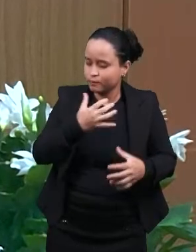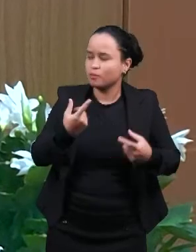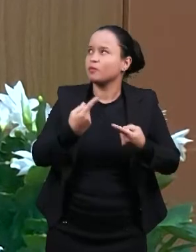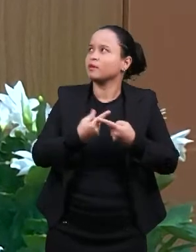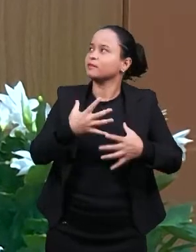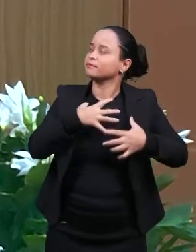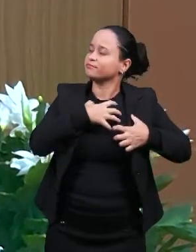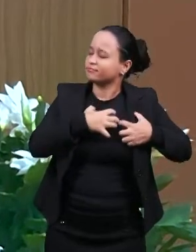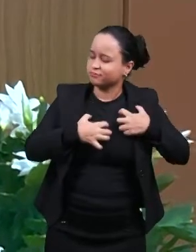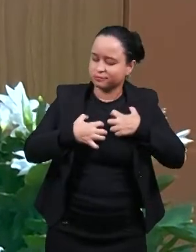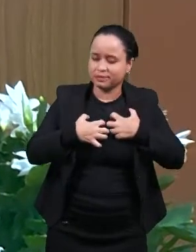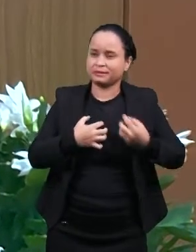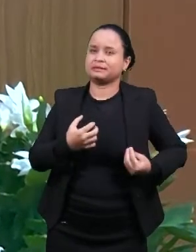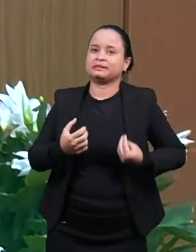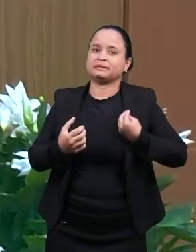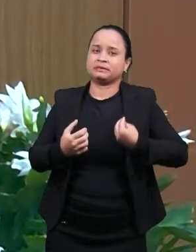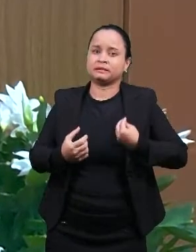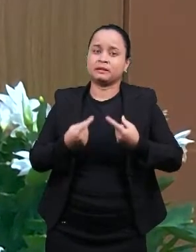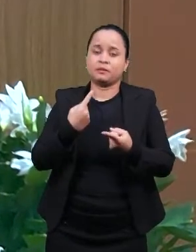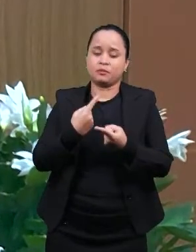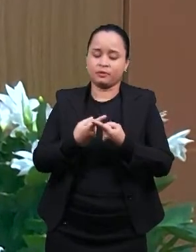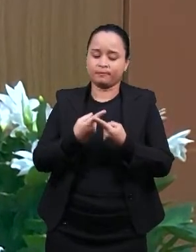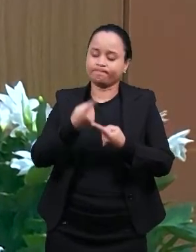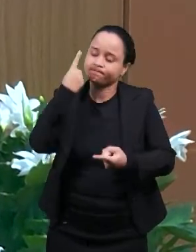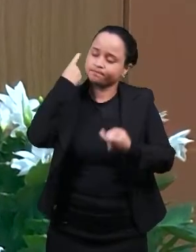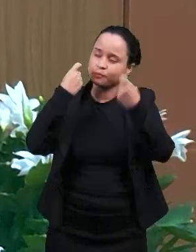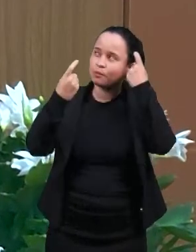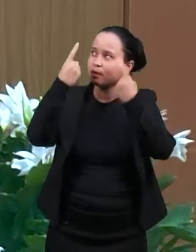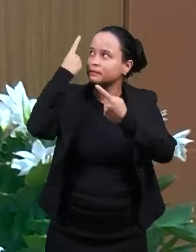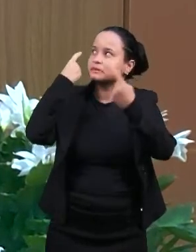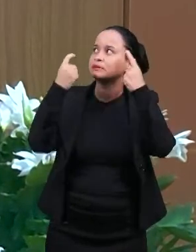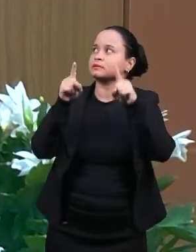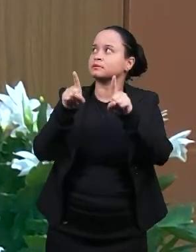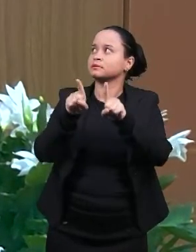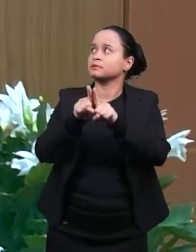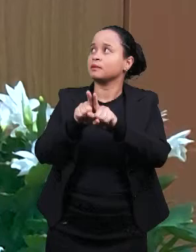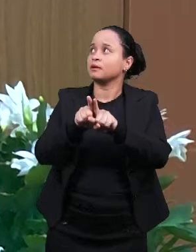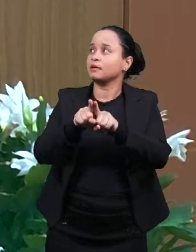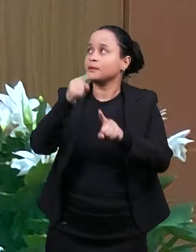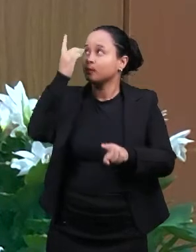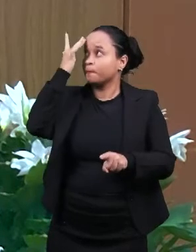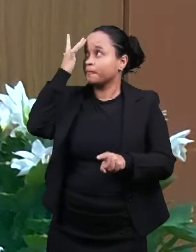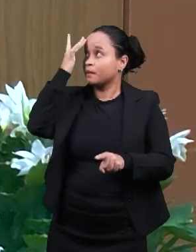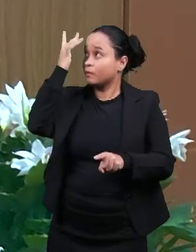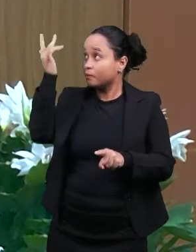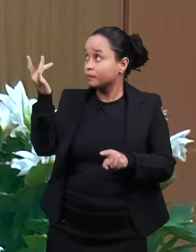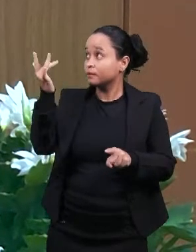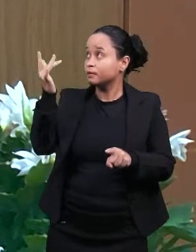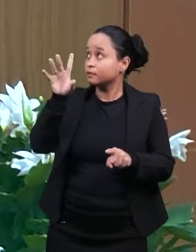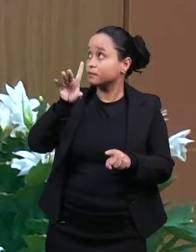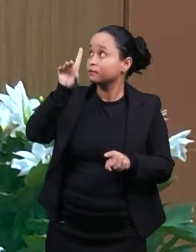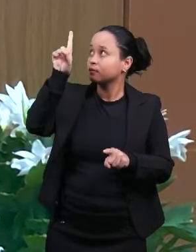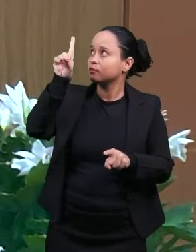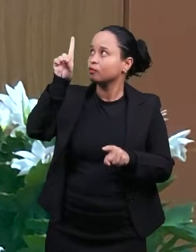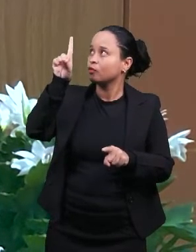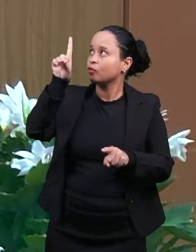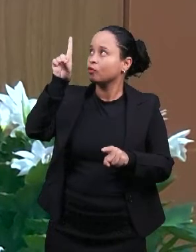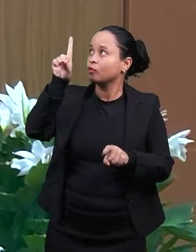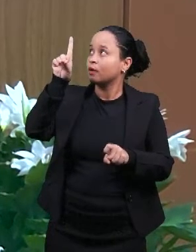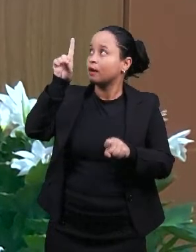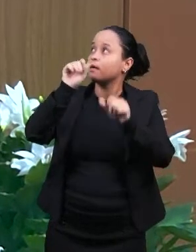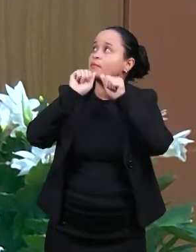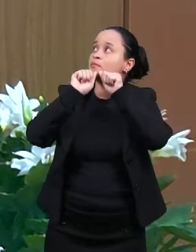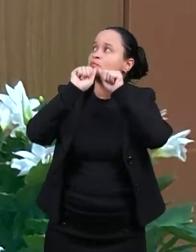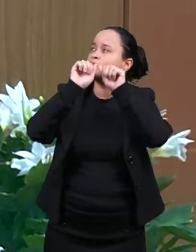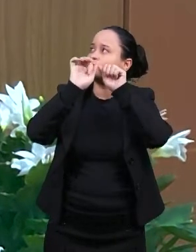кто страдает в этой жизни. И мы просим Тебя, вступись, те, кто переживает о завтрашнем дне, сохрани